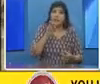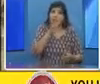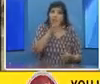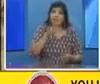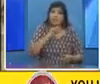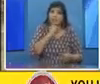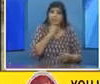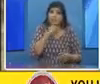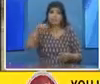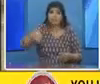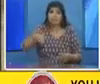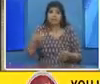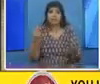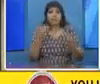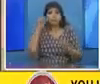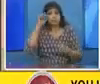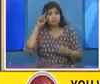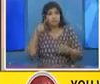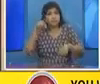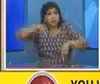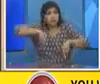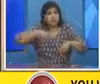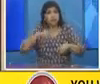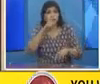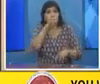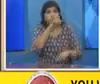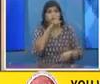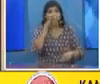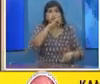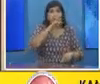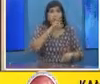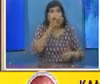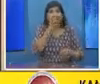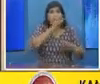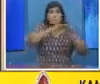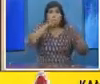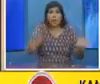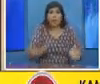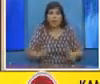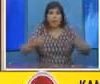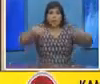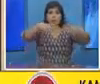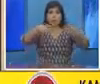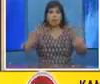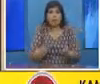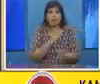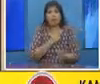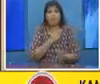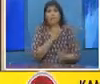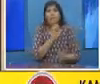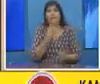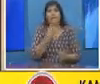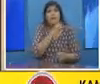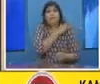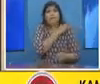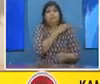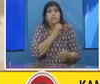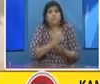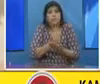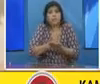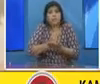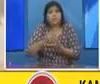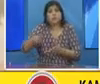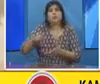वर्ष के कामेगौड़ा जी अब तक 16 तालाब खोद चुके हैं। अपनी मेहनत अपने